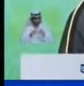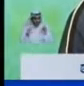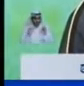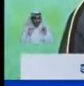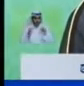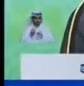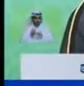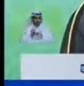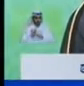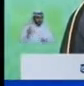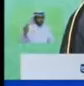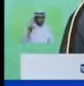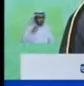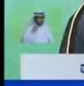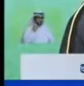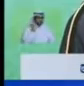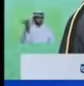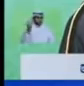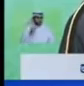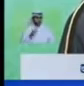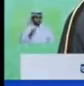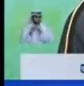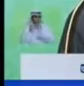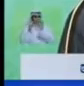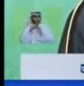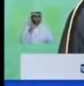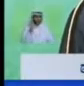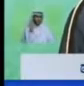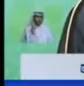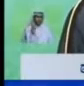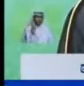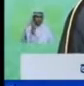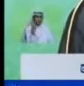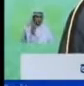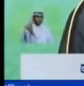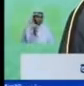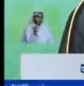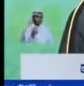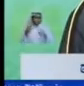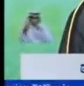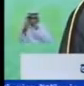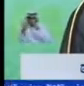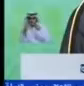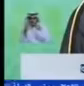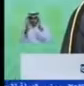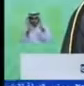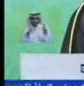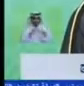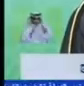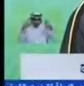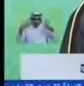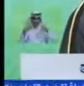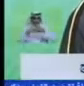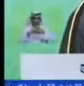للاجتماع الدوري من هذا الاجتماع ثلاثة عناوين رئيسية، وقد تم الاتفاق على أن تكون